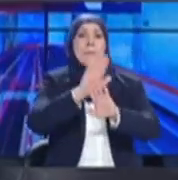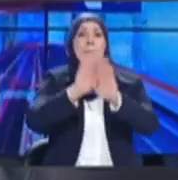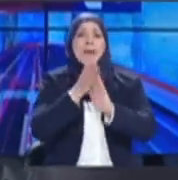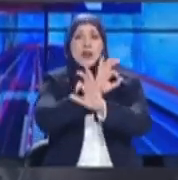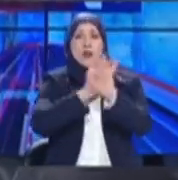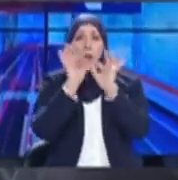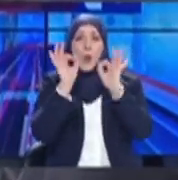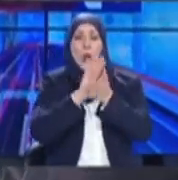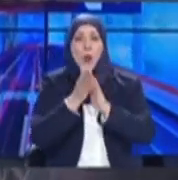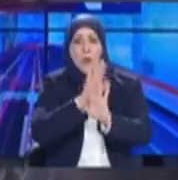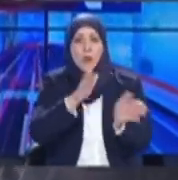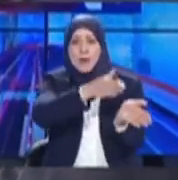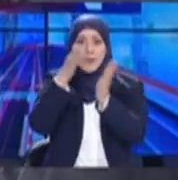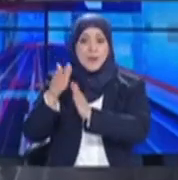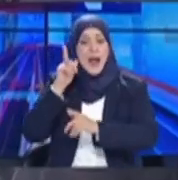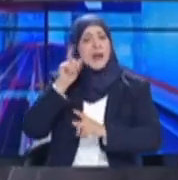اللجنه